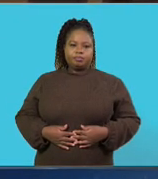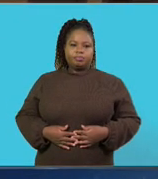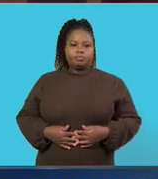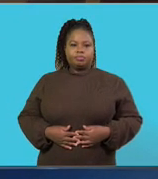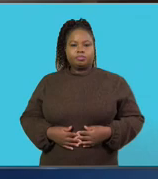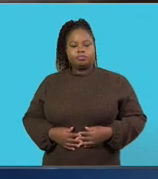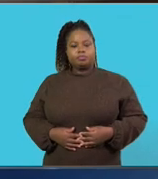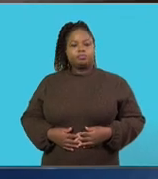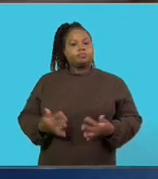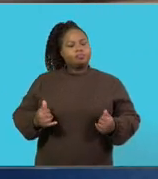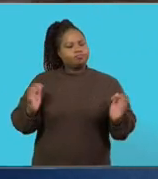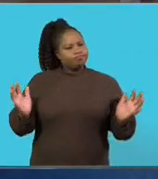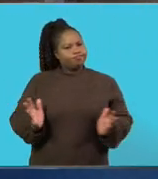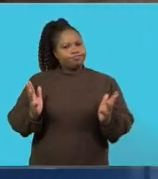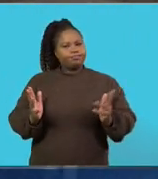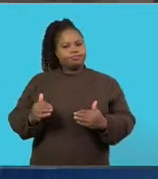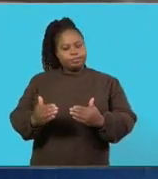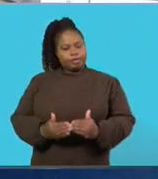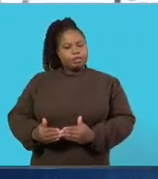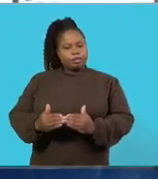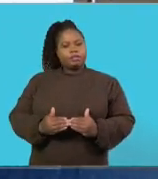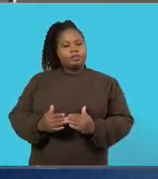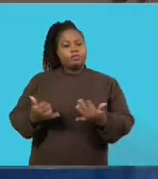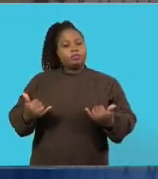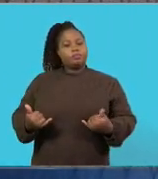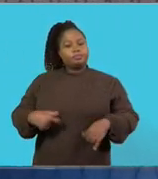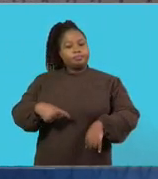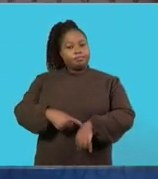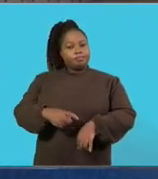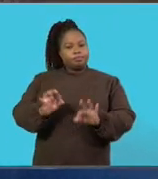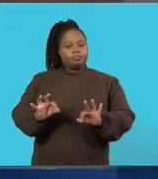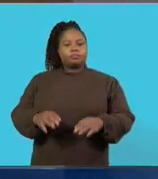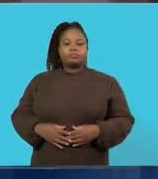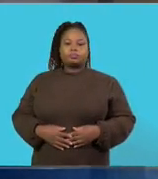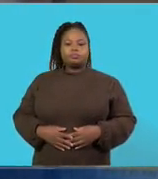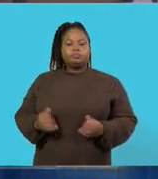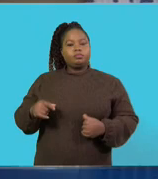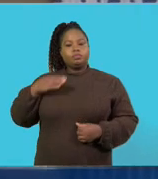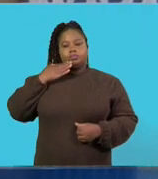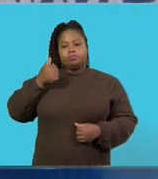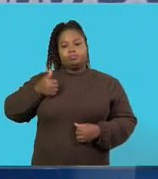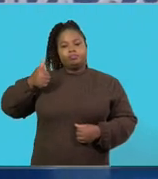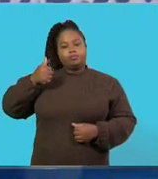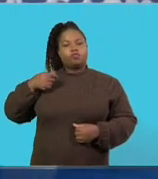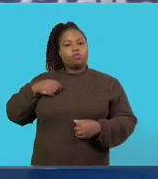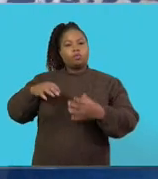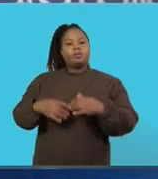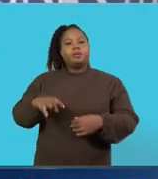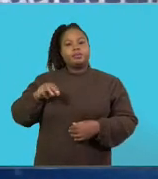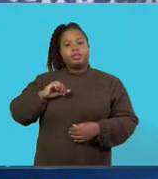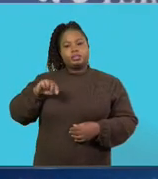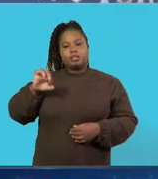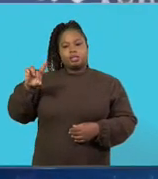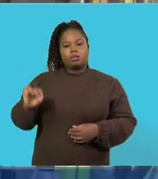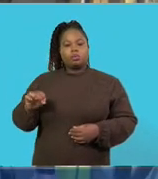Molemong wa ho kgothaletsa bohlweki le ho itlhokomela thakeng e tshesane, mothei wa sebaka sa tlhokomelo ya meriri sa Maranzano